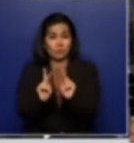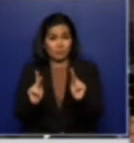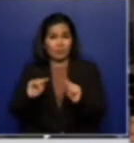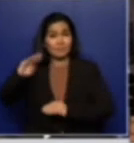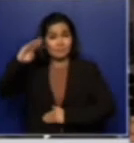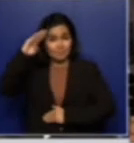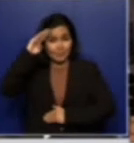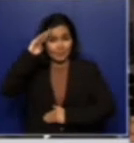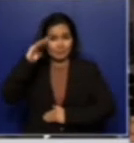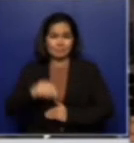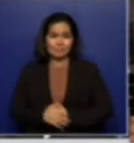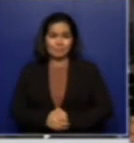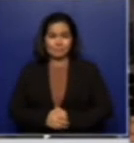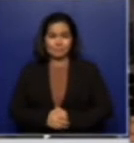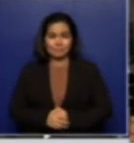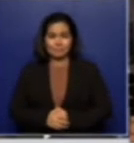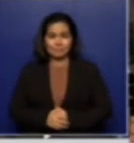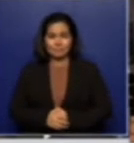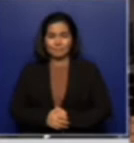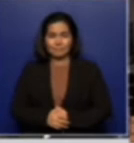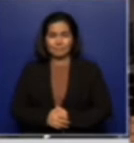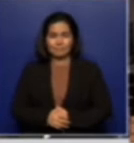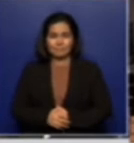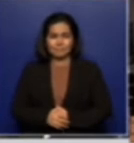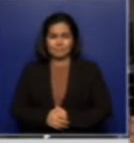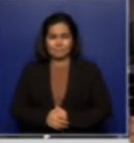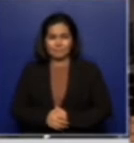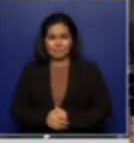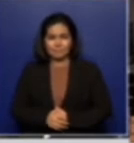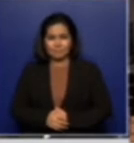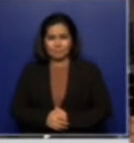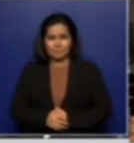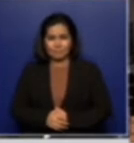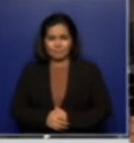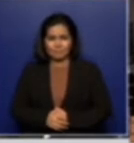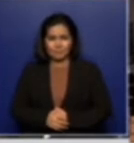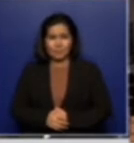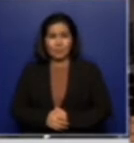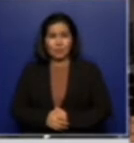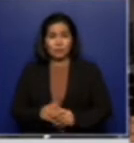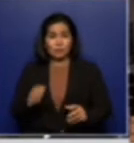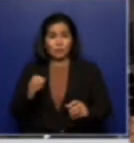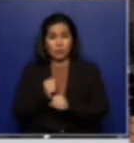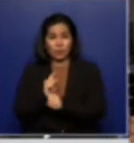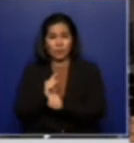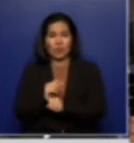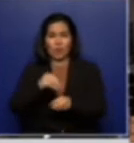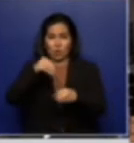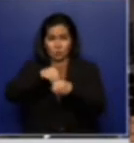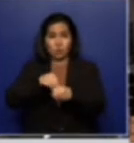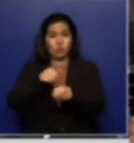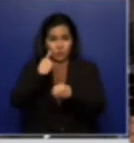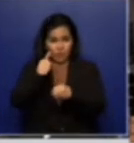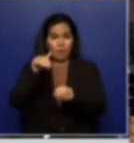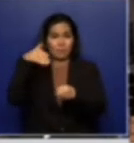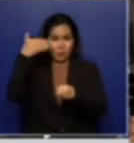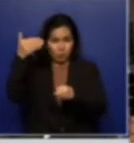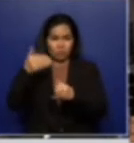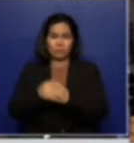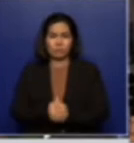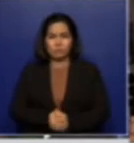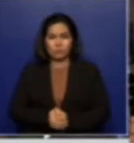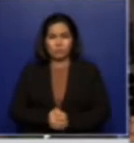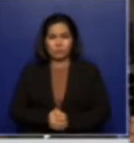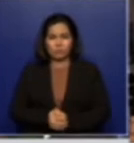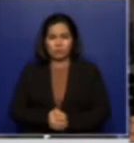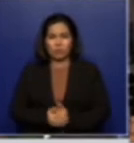หารท่านประธานครับยุติโดยไม่ต้องออกไปจากพื้นที่ให้อยู่ไปก่อนจนกว่าจะ